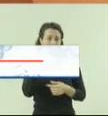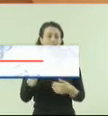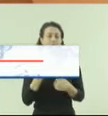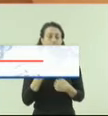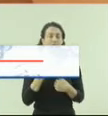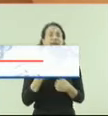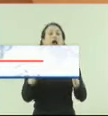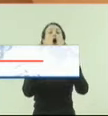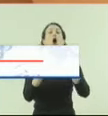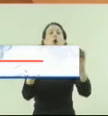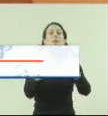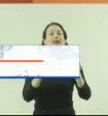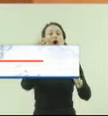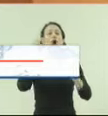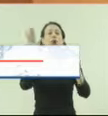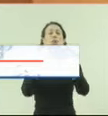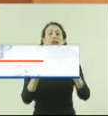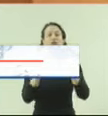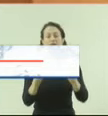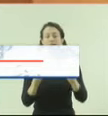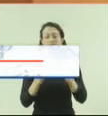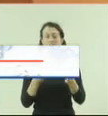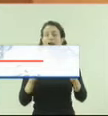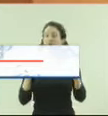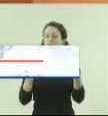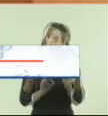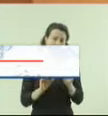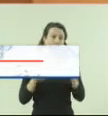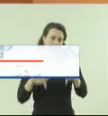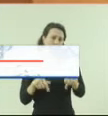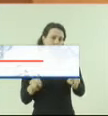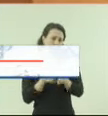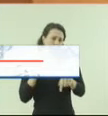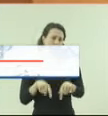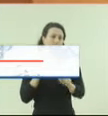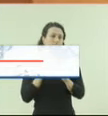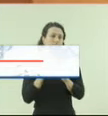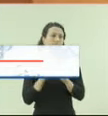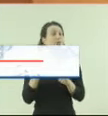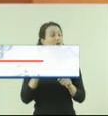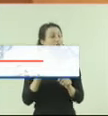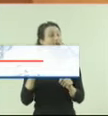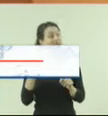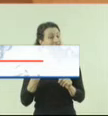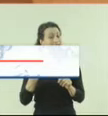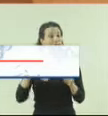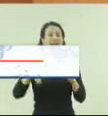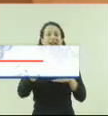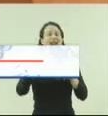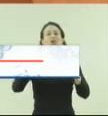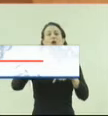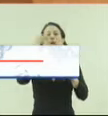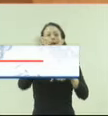Какво бихме искали на европейско ниво да направим повече? Искаме ли да имаме признаване на дипломи, общи